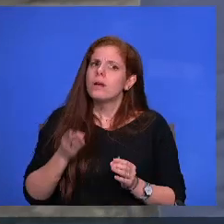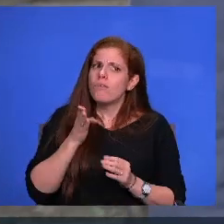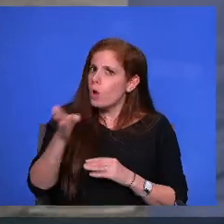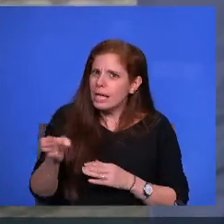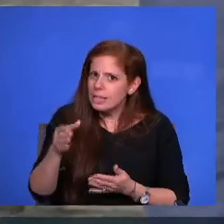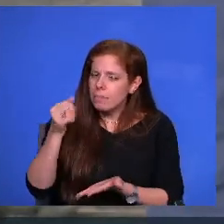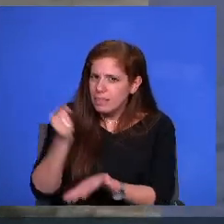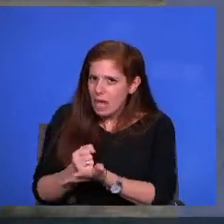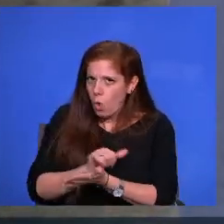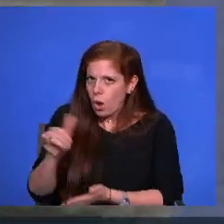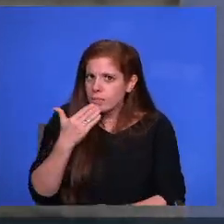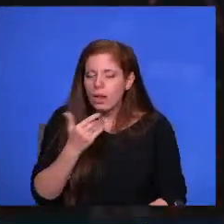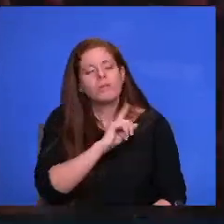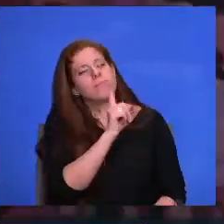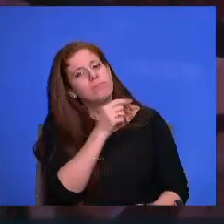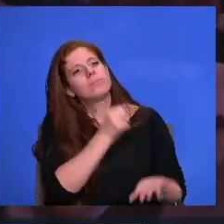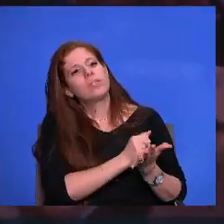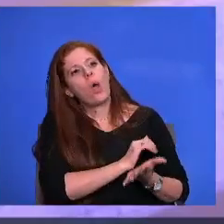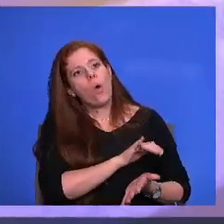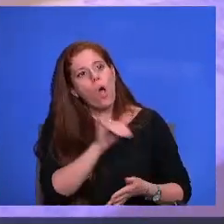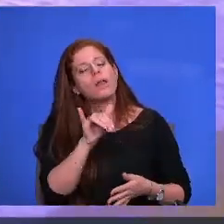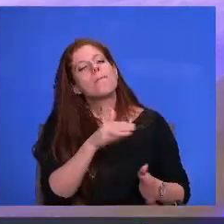עם דרכון מערבי, לא עם דרכון ישראלי.